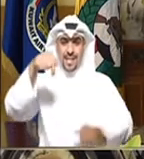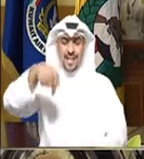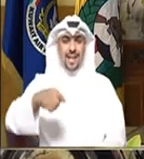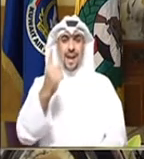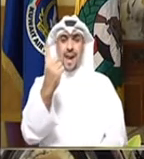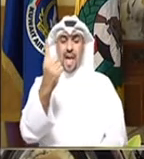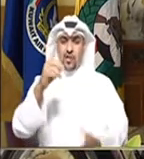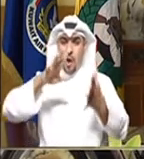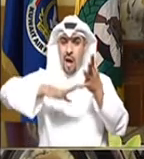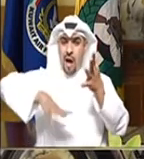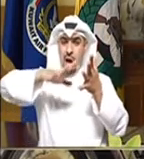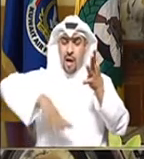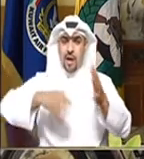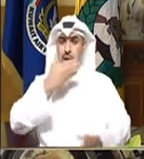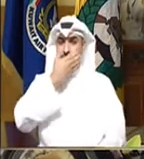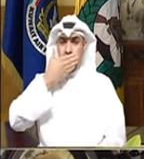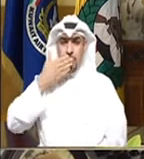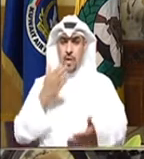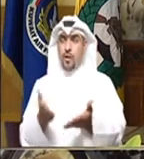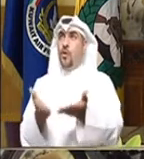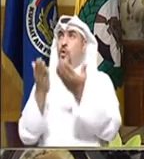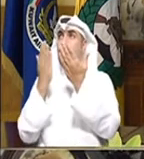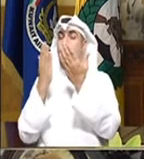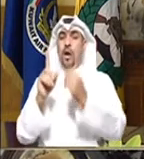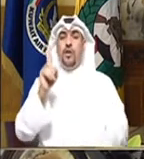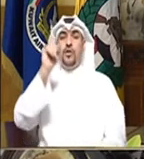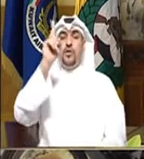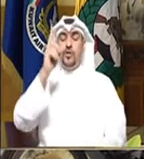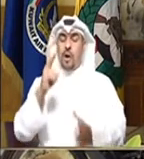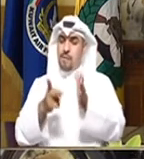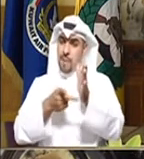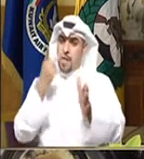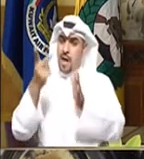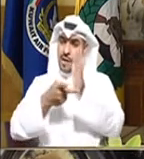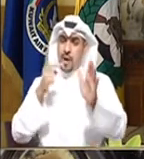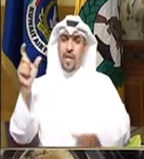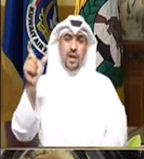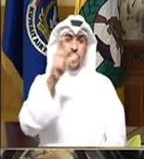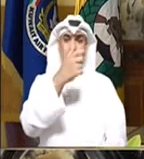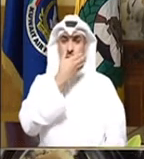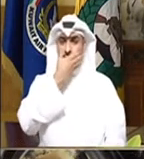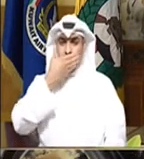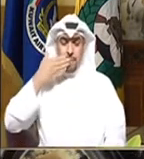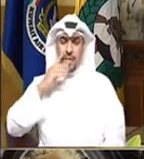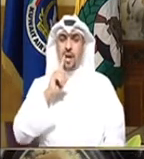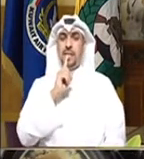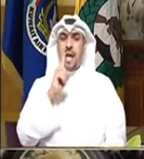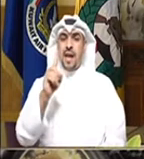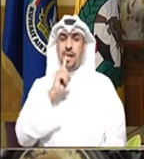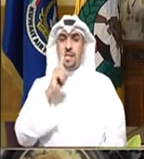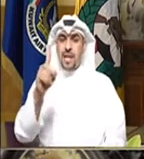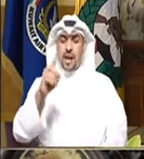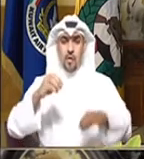تعالى أن يعيد هذا الشهر الفضيل على وطننا العزيز وشعبنا الكريم